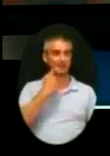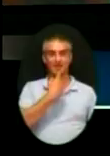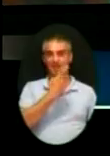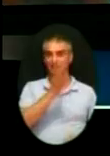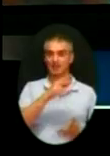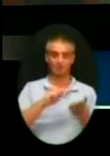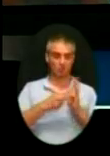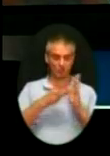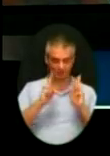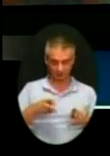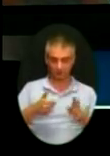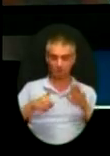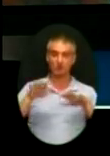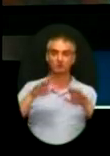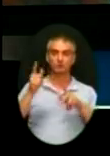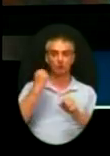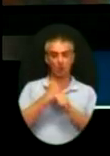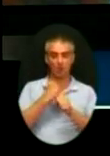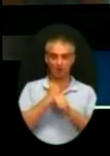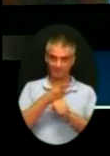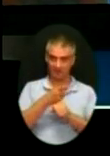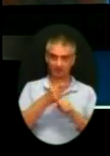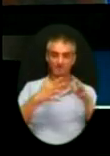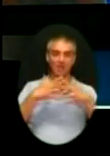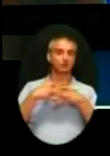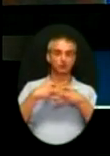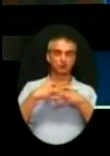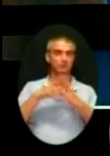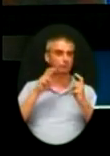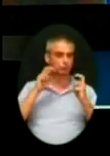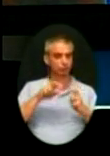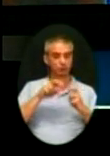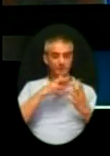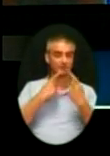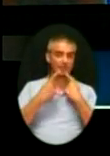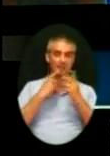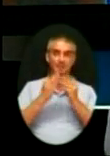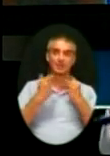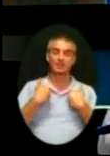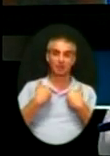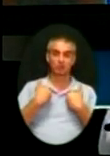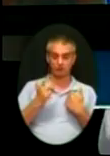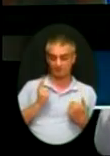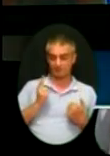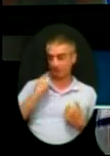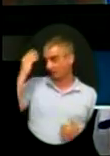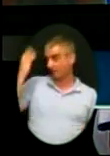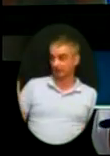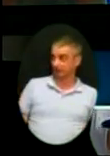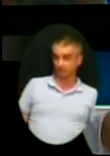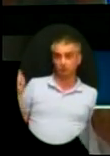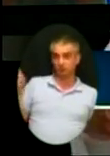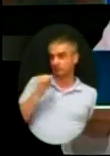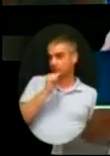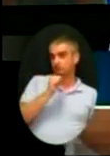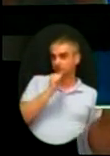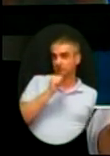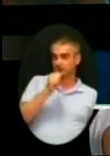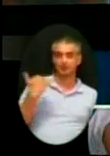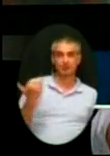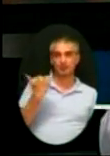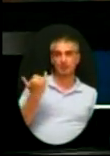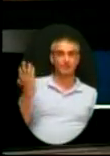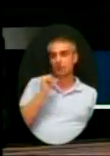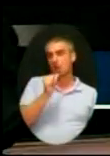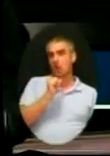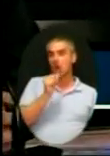שגם כשיש תוכנית, וראש הממשלה עובד עליה, וארצות הברית יושבת לשולחן איתנו, ומחכים לפלסטינים שהם הסרבן ה...